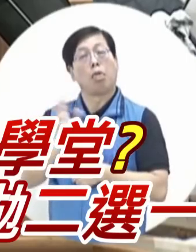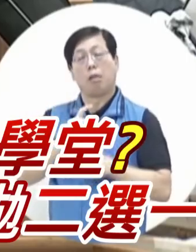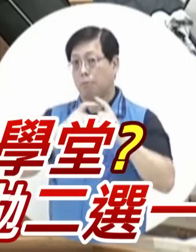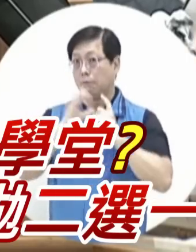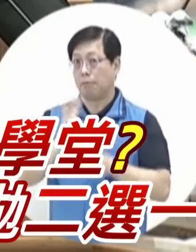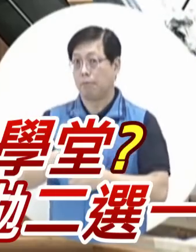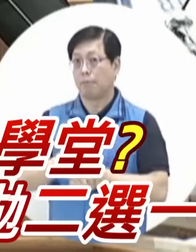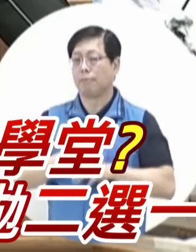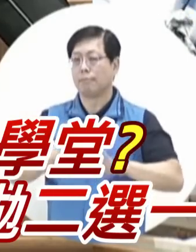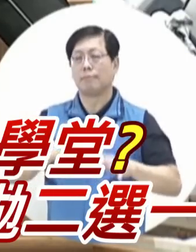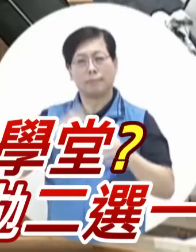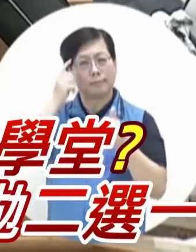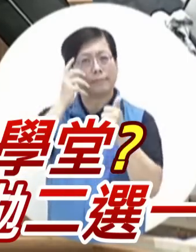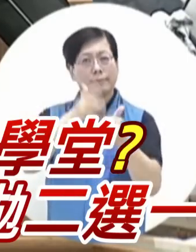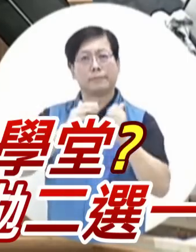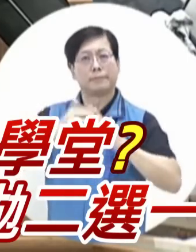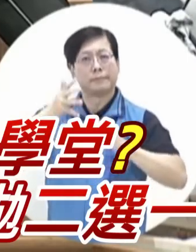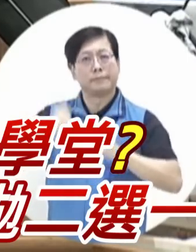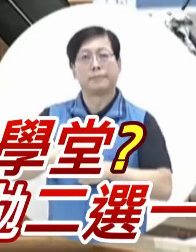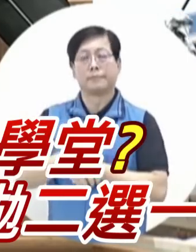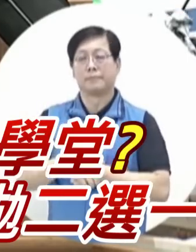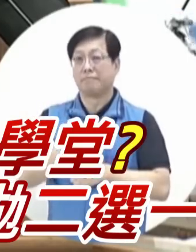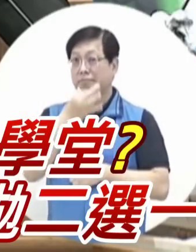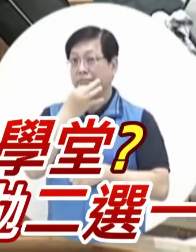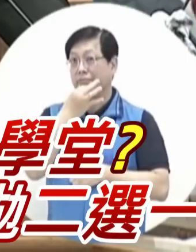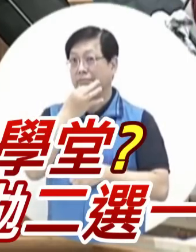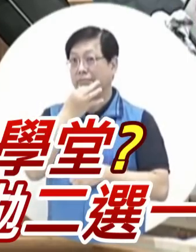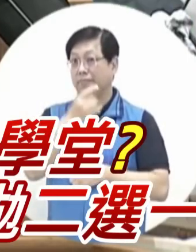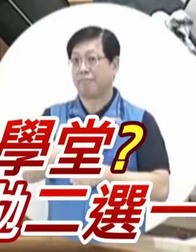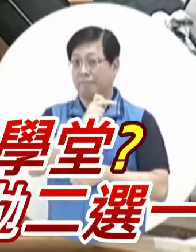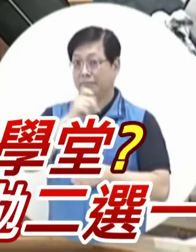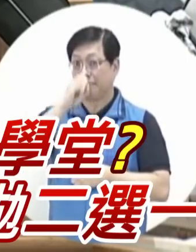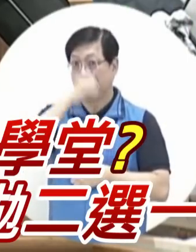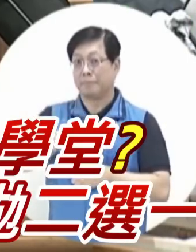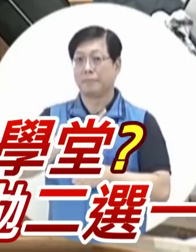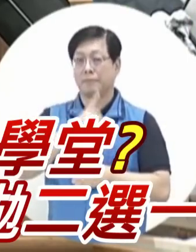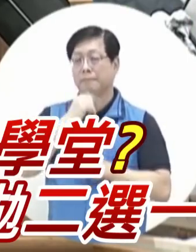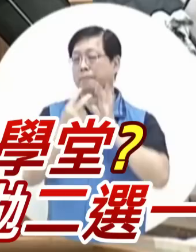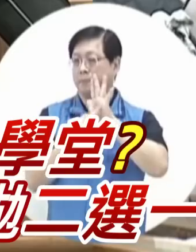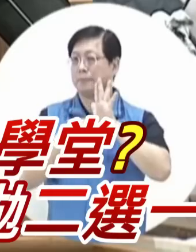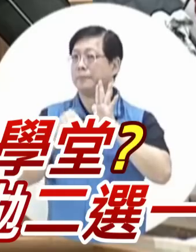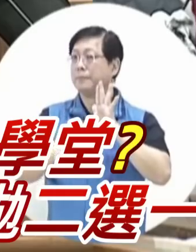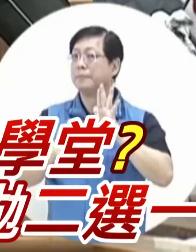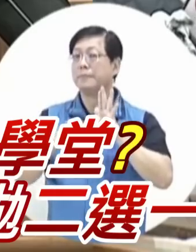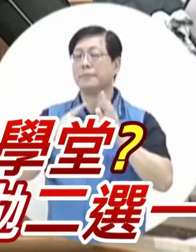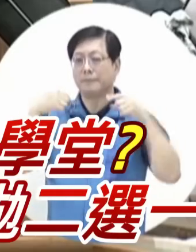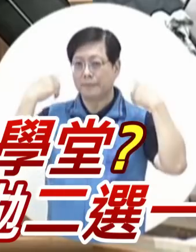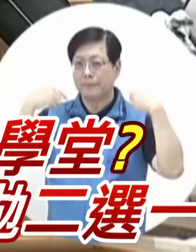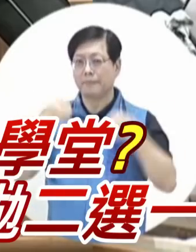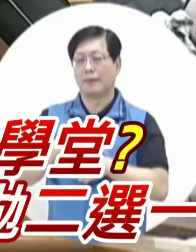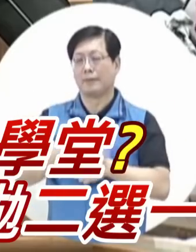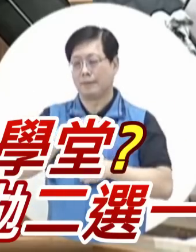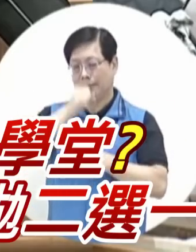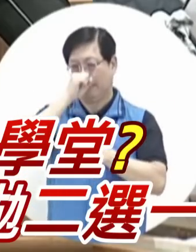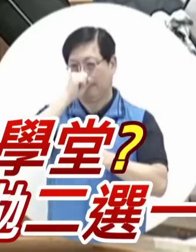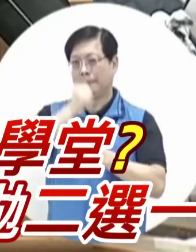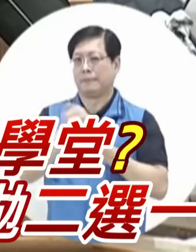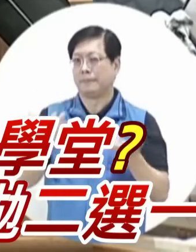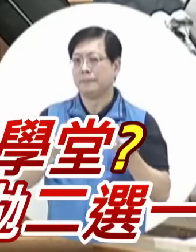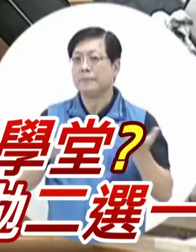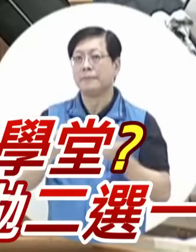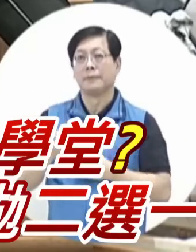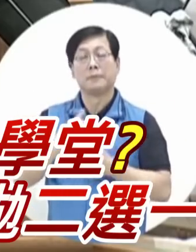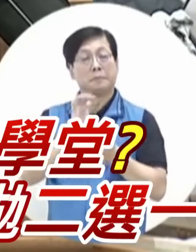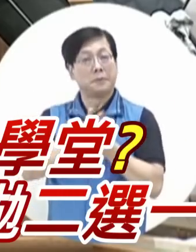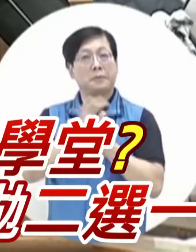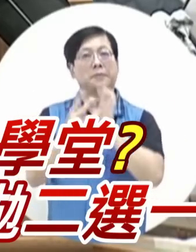我想要问说，哎，市长，我怕你这个英文不太好，我帮您解释一下。这句话你常讲，吼吼做代志，我帮您分